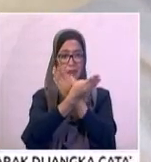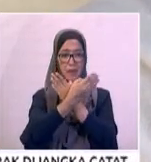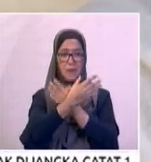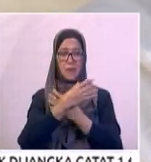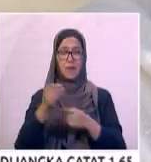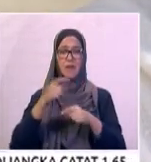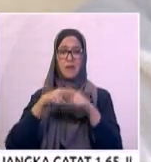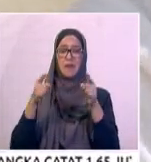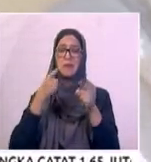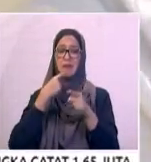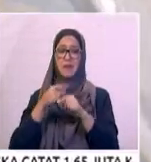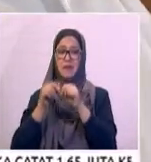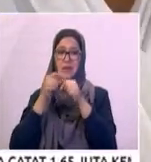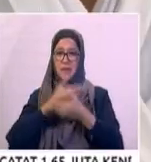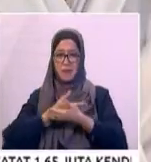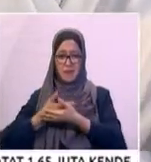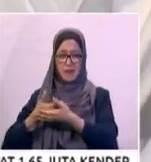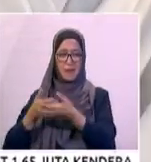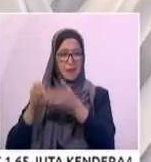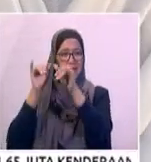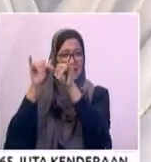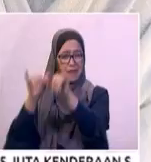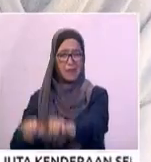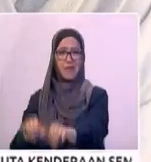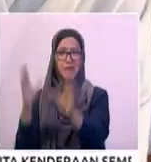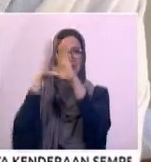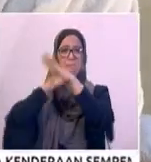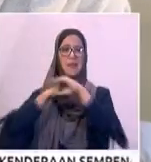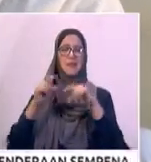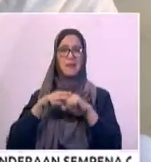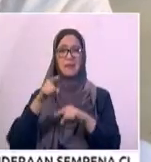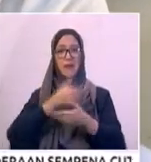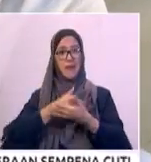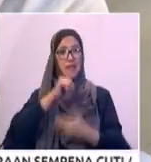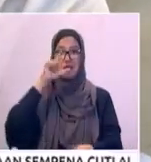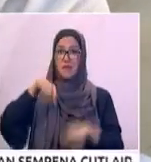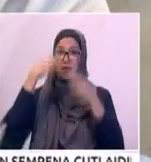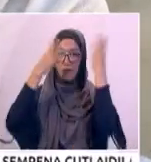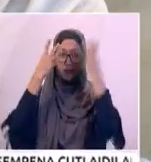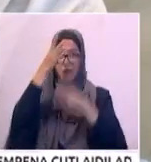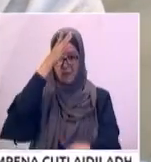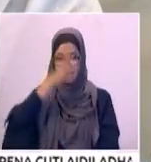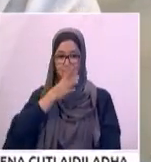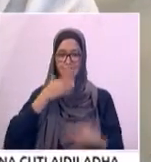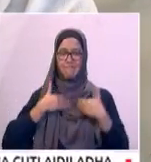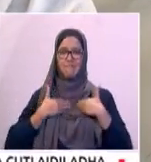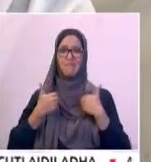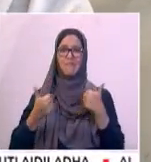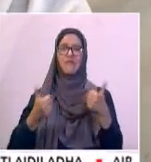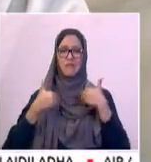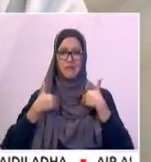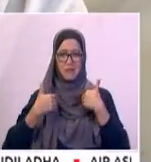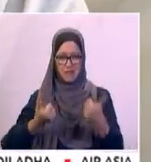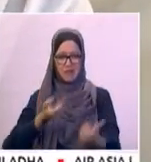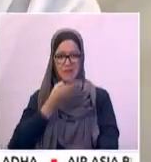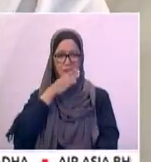Wardatul Mairat dan Muhammad Ziyad. Maksudnya anak-anak tak payah risau, mak ayah sihat lah. InsyaAllah sihat. Alhamdulillah. Okey, baik. Terima kasih banyak.